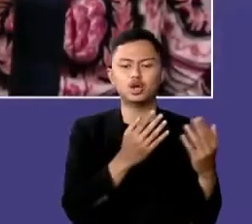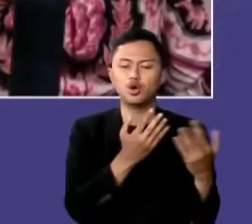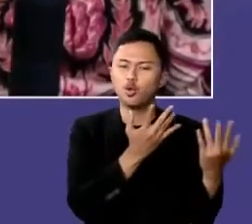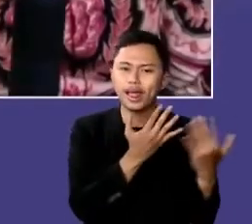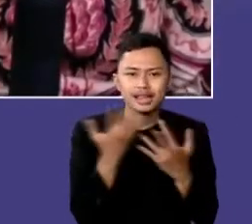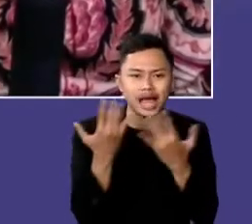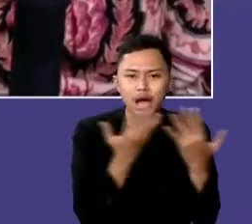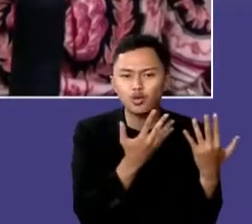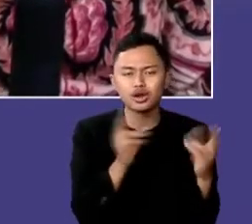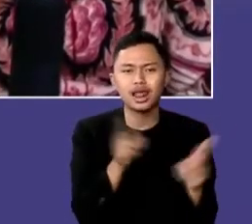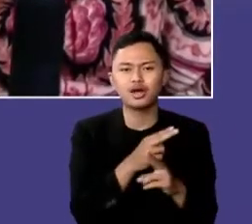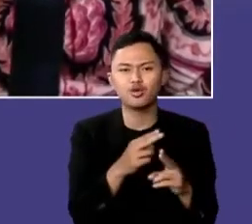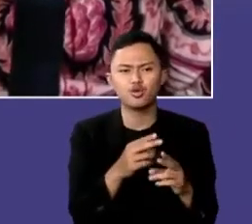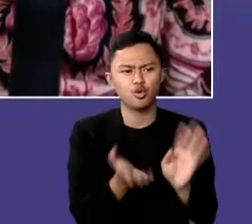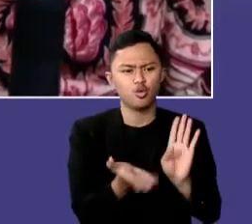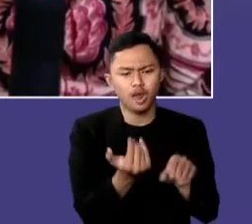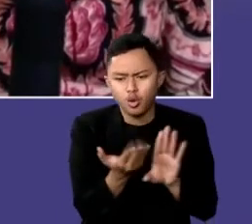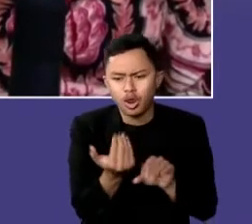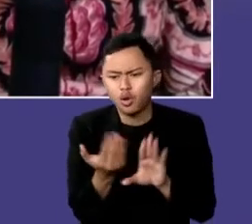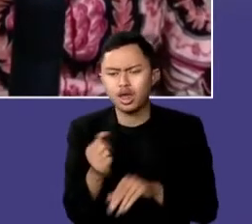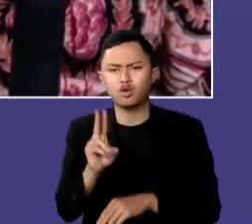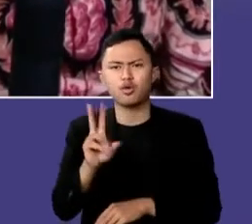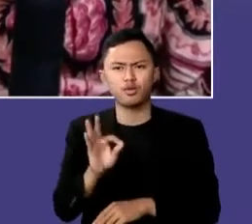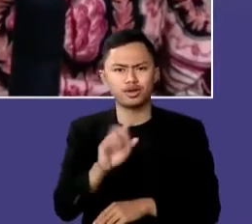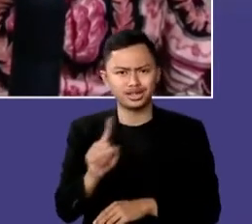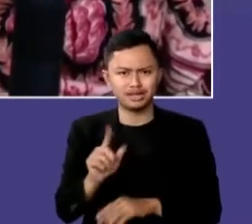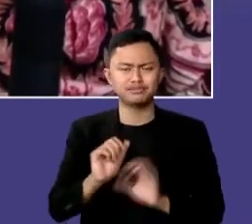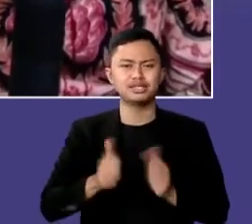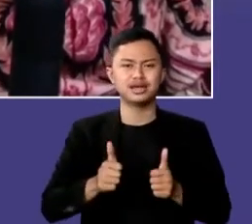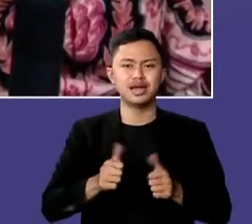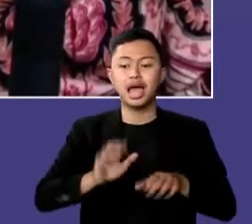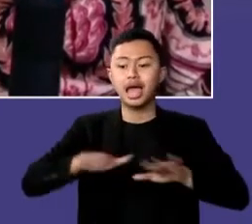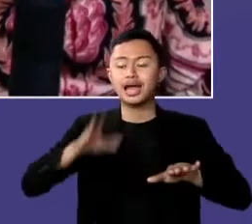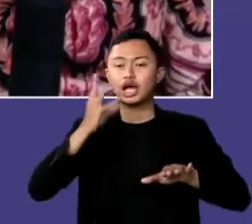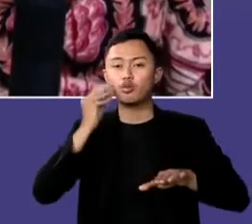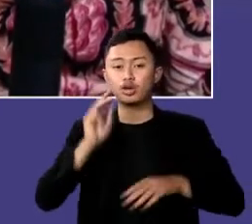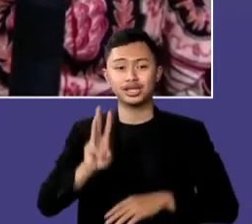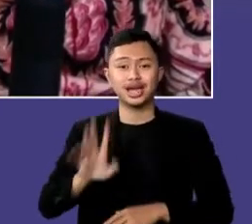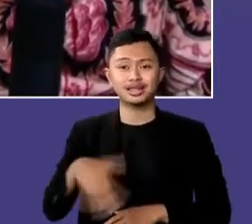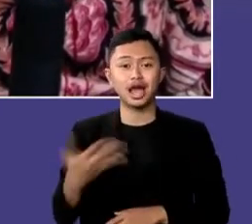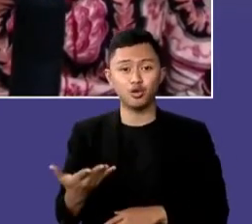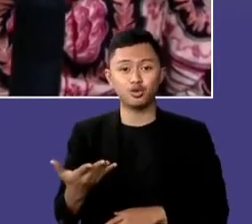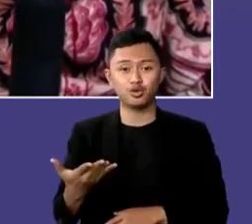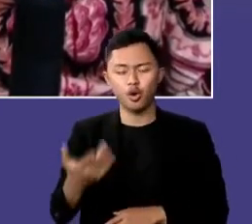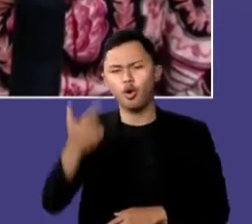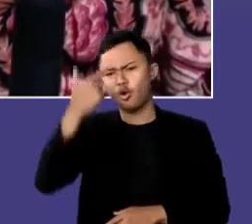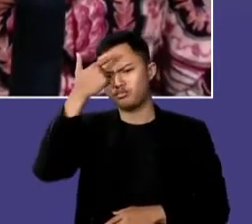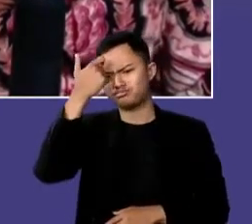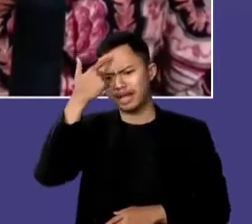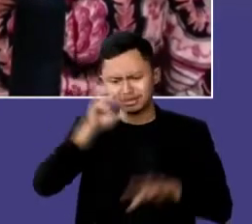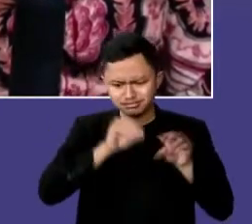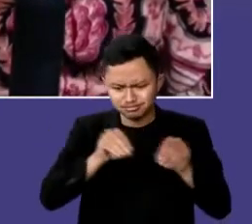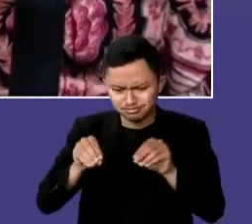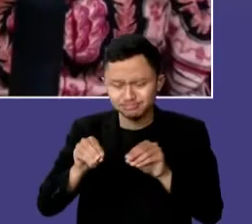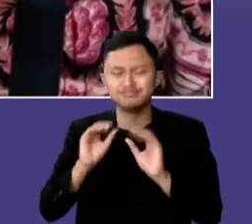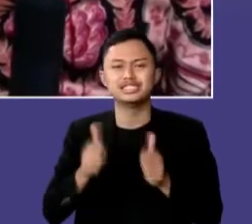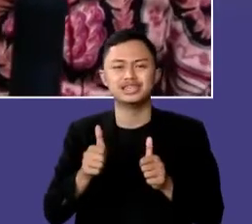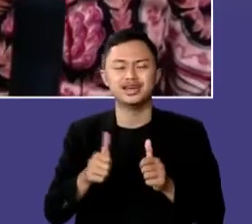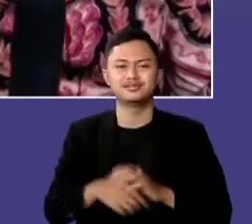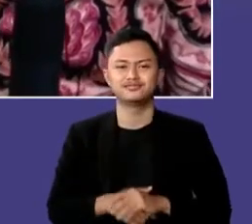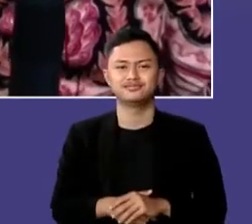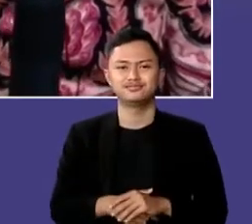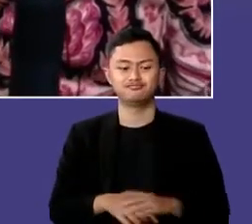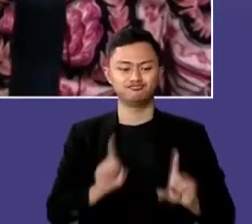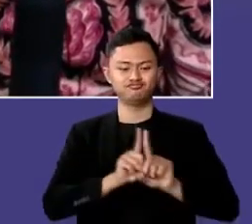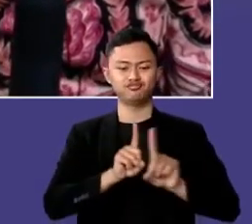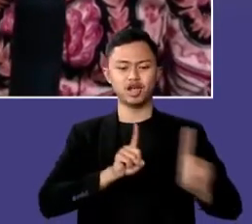kali diulang itu 20 detik ya bisa diajarkan anak umur 3 tahun saja itu sudah mulai bisa diajarkan kemudian